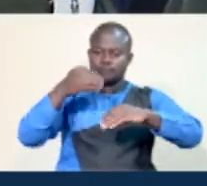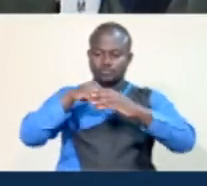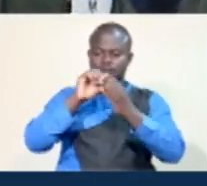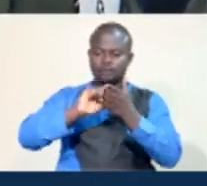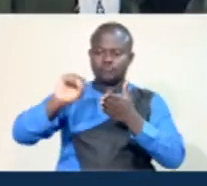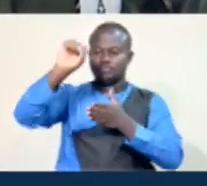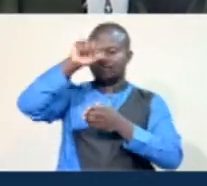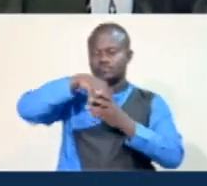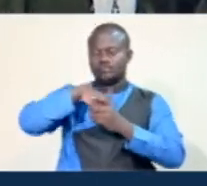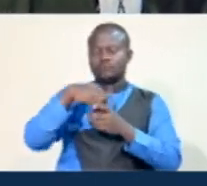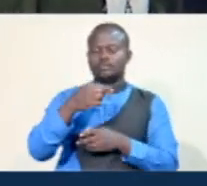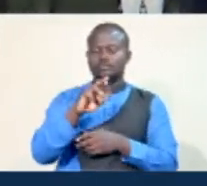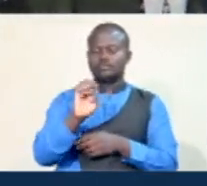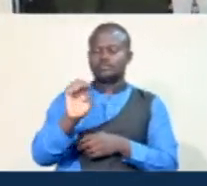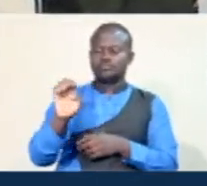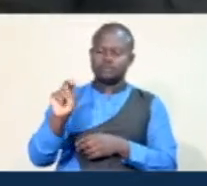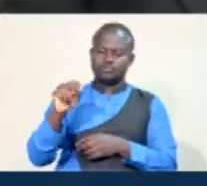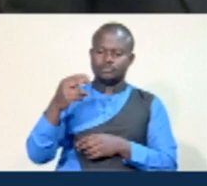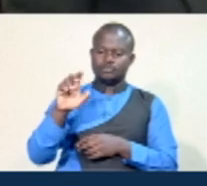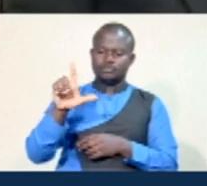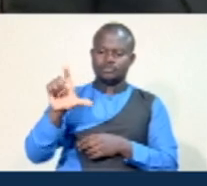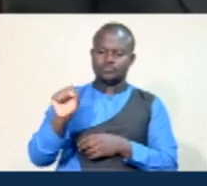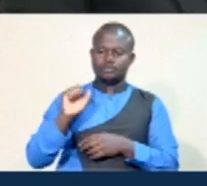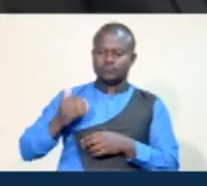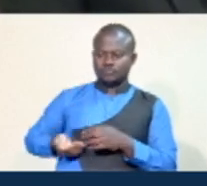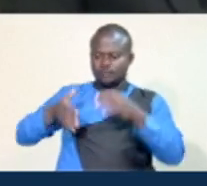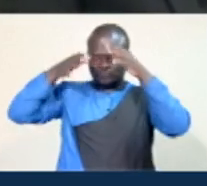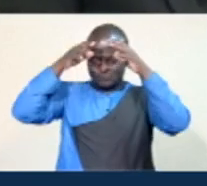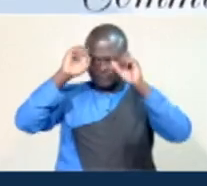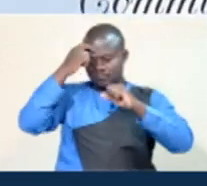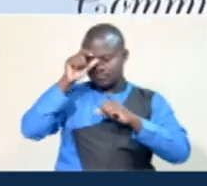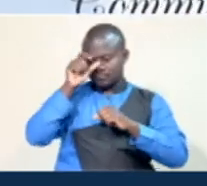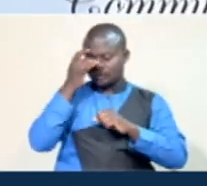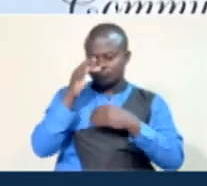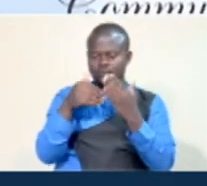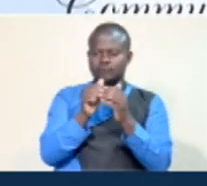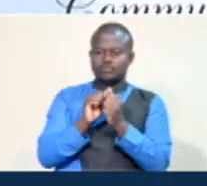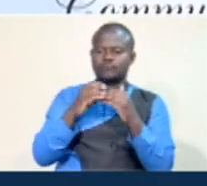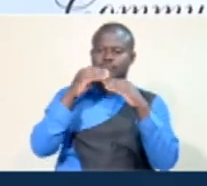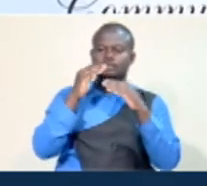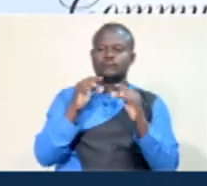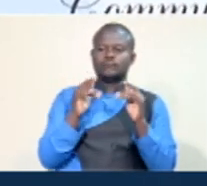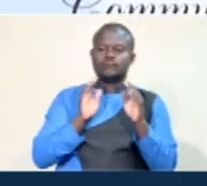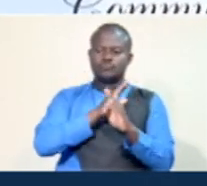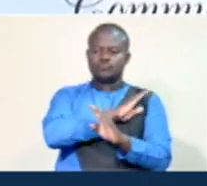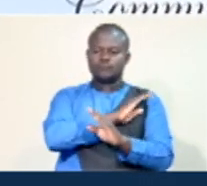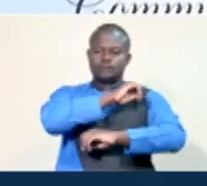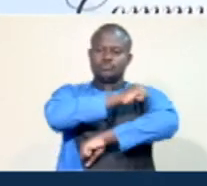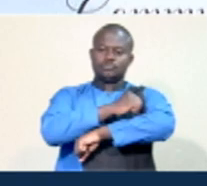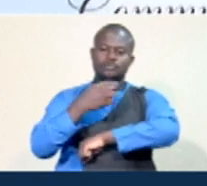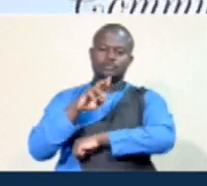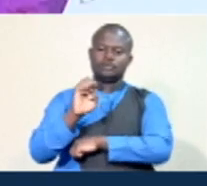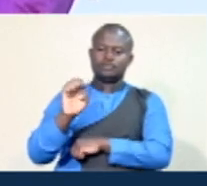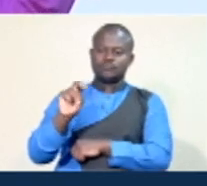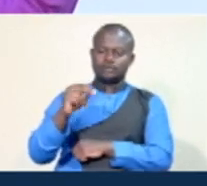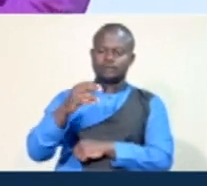mu ishuri Green Hills Academy. Madamu wa Perezida wa Repubulika Jeannette Kagame ari kumwe n'umuyobozi w'inama y'ubutegetsi y'ishuri rya Green Hills